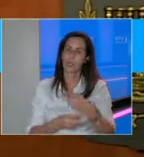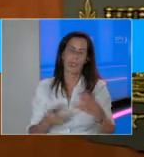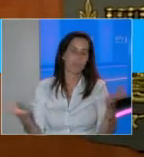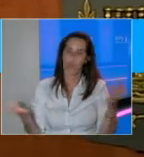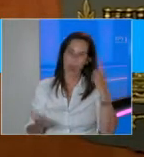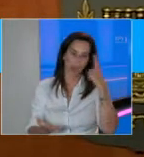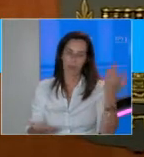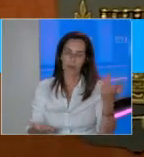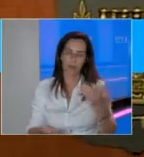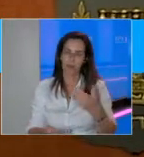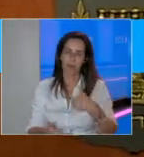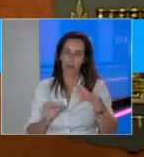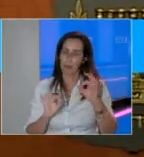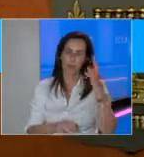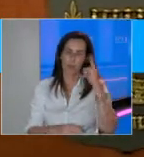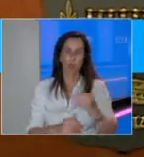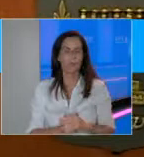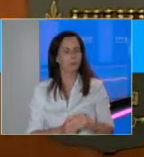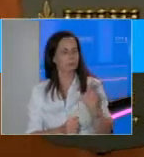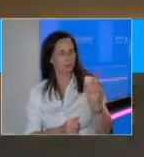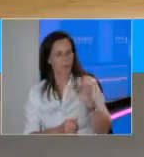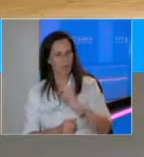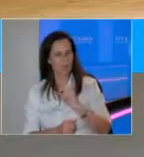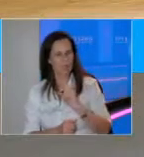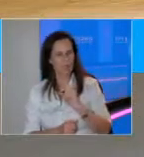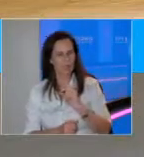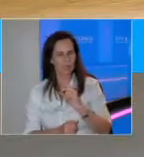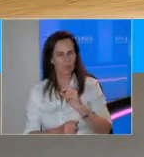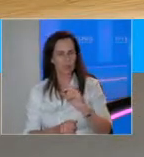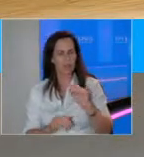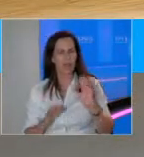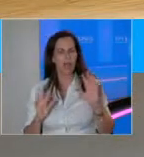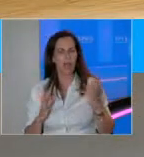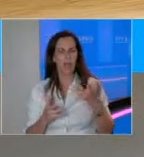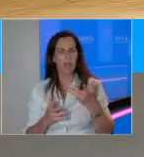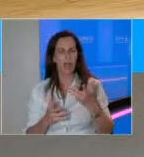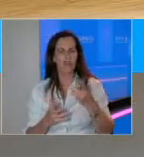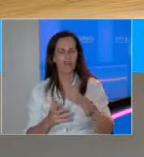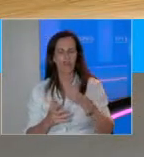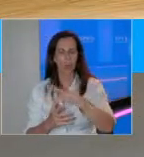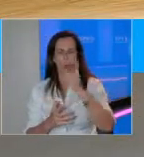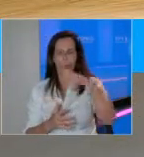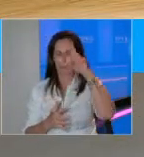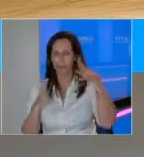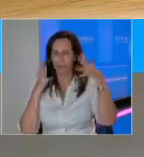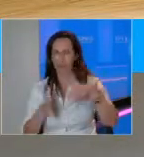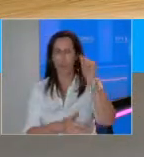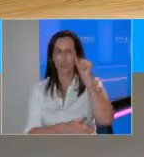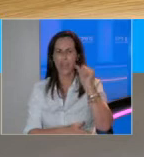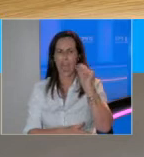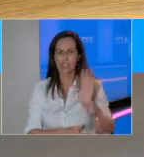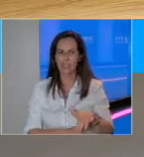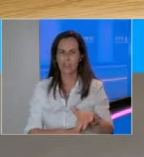בין השניים, ואני ממש לא יודע. אז בוא נדבר לרגע על ההתנפלות הליכודית על גבי אשכנזי, ומן העבר